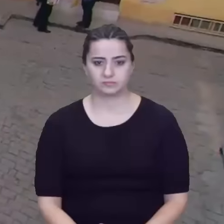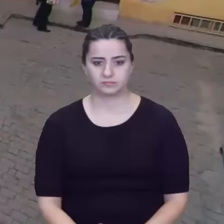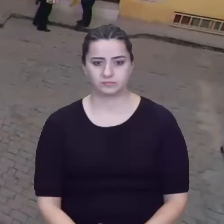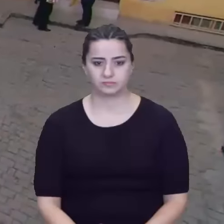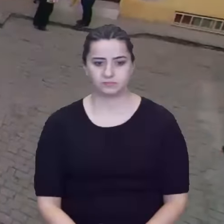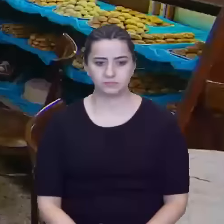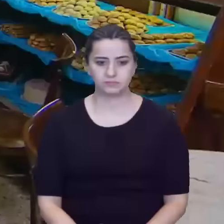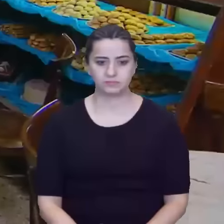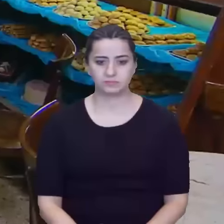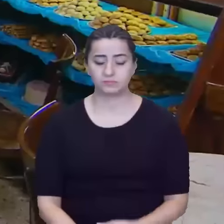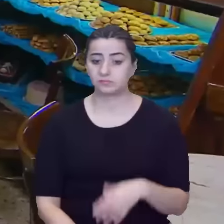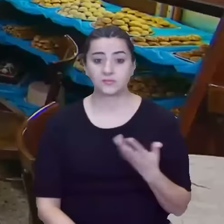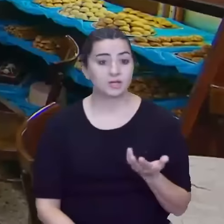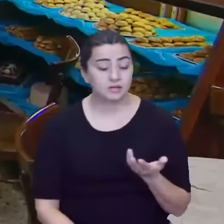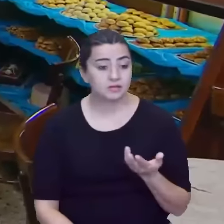peşinde.